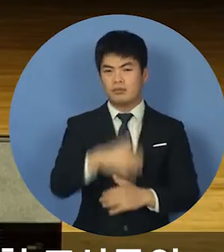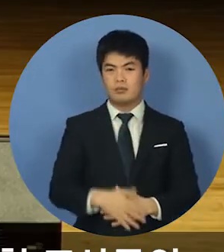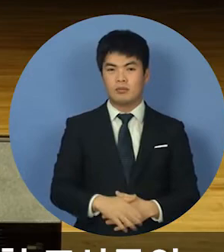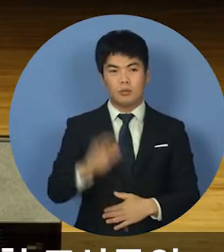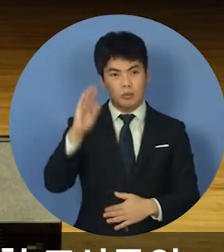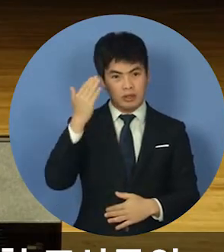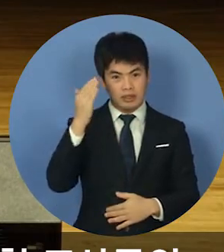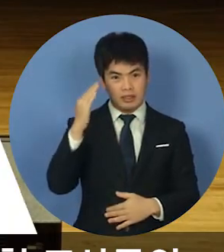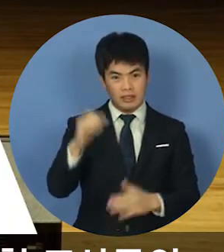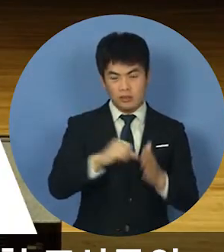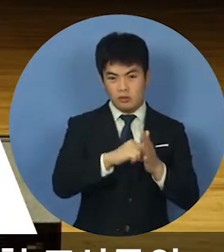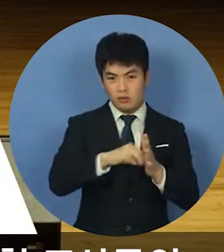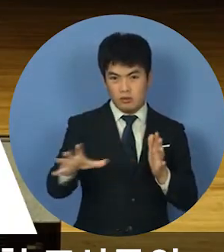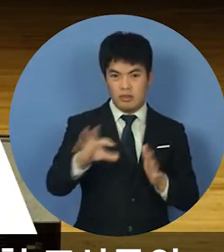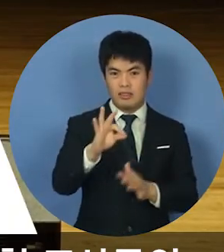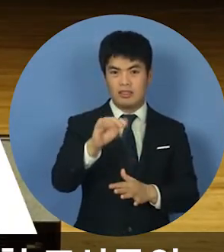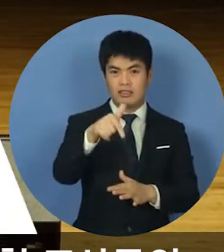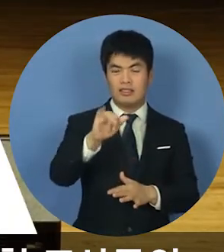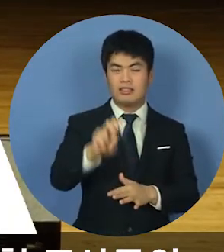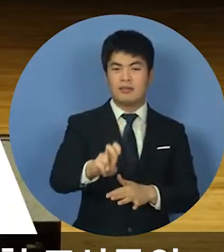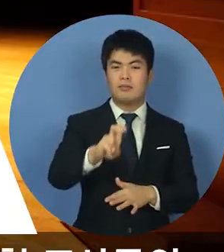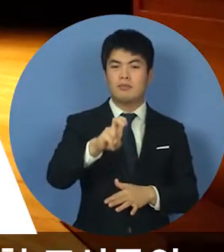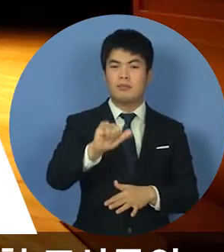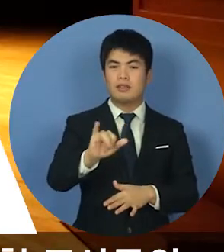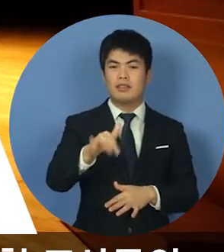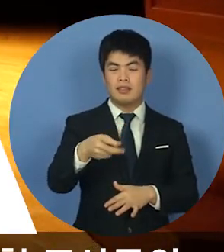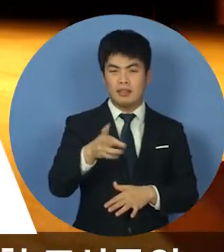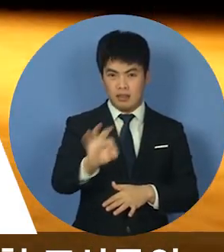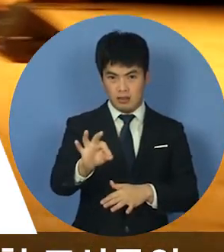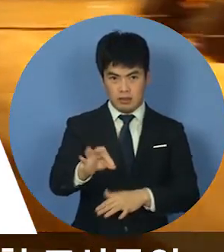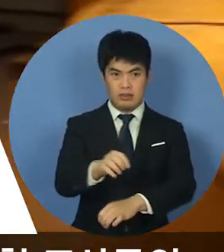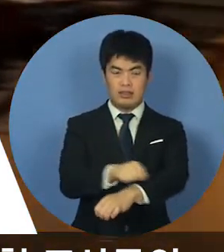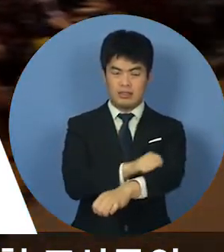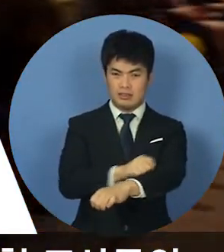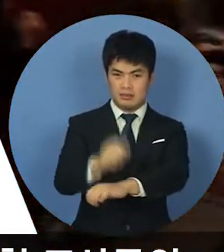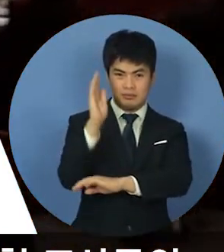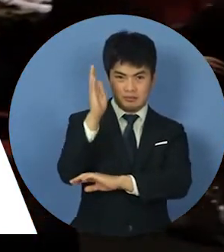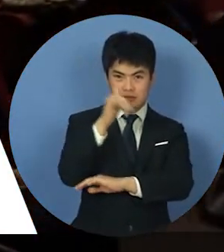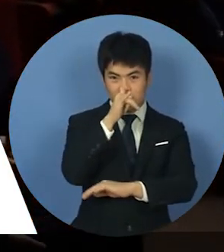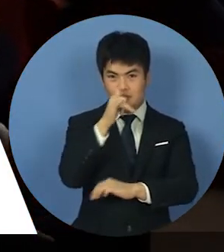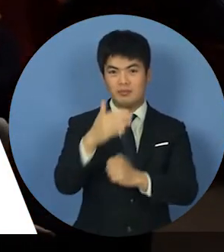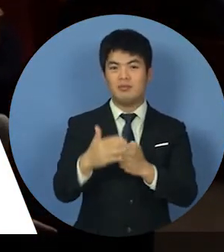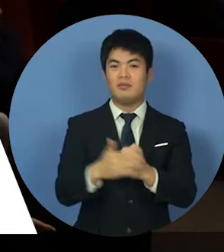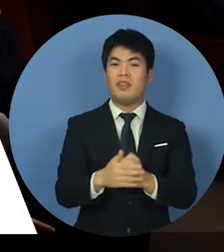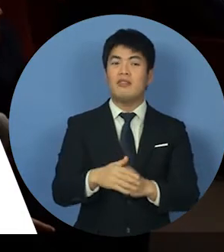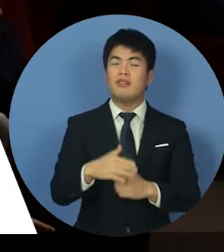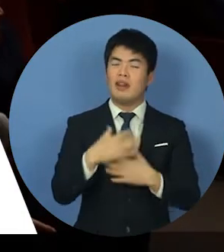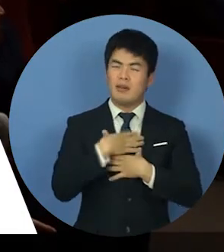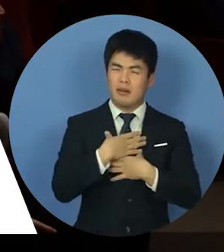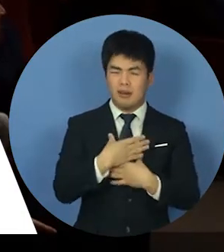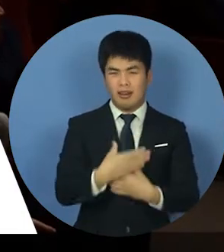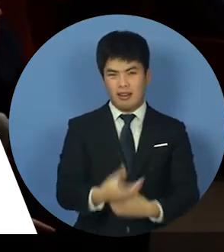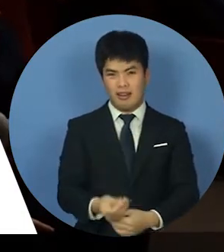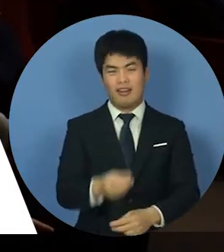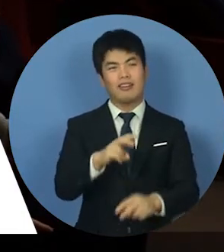최근 인기가 많은 김미경 강사의 특강까지 준비돼 그동안 보육으로 지친 교사들의 힐링 시간이 되기도